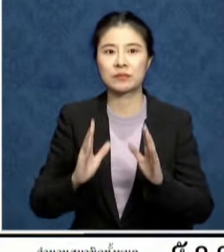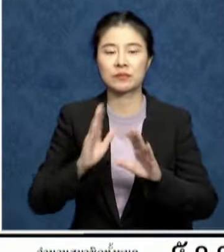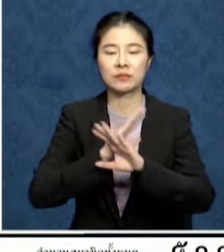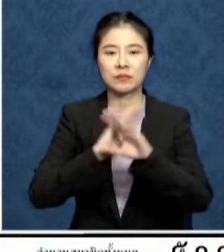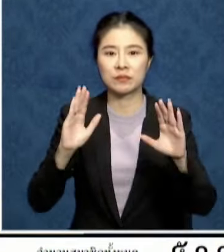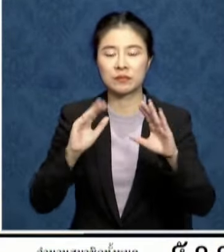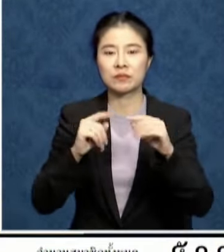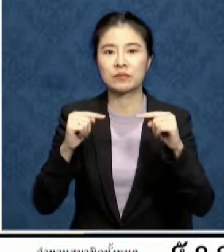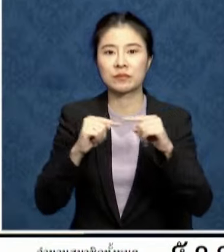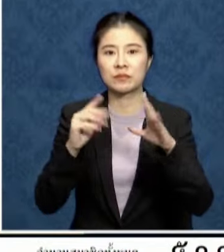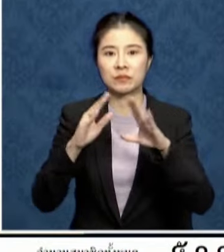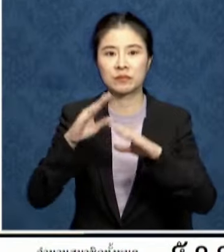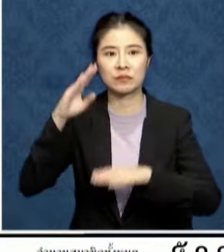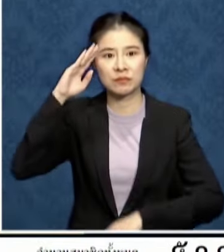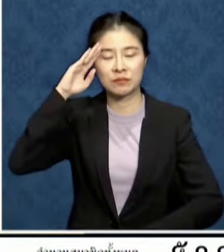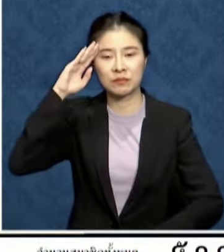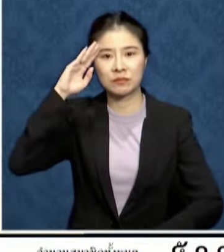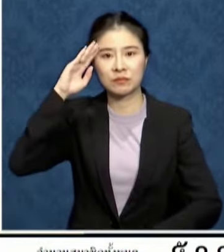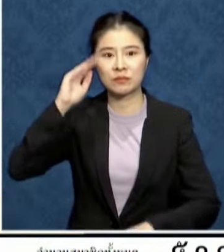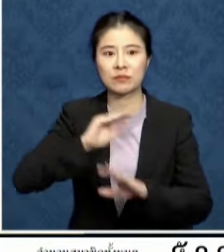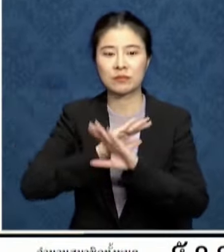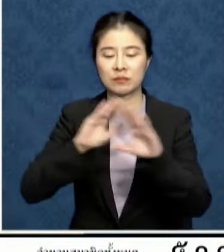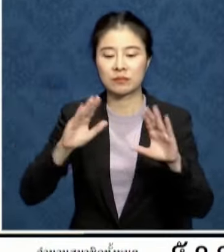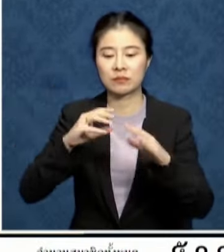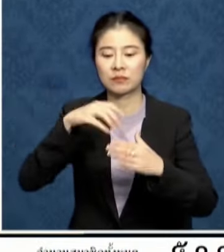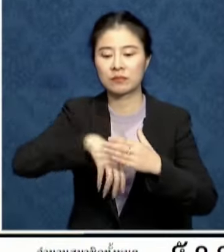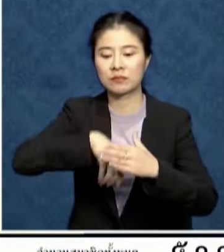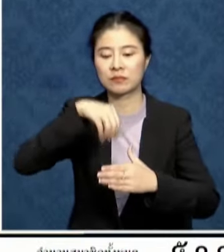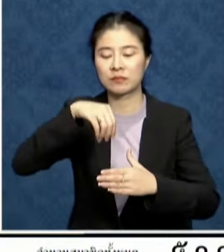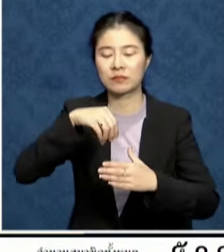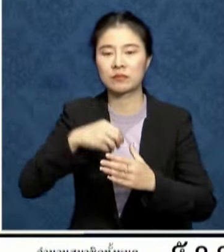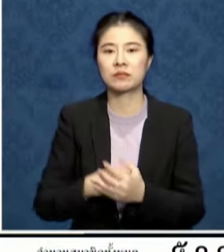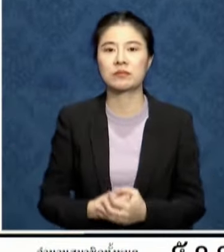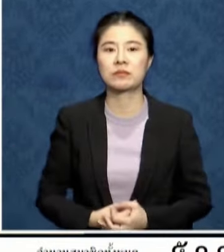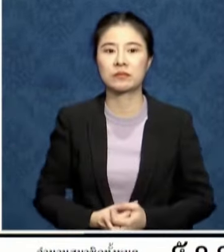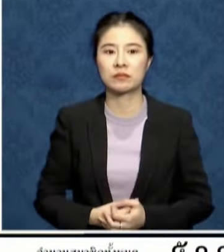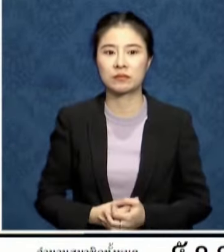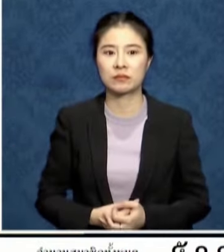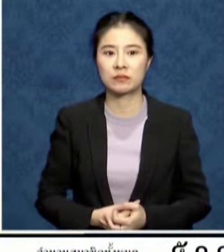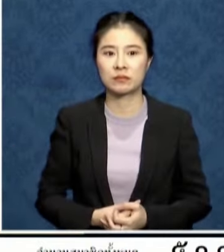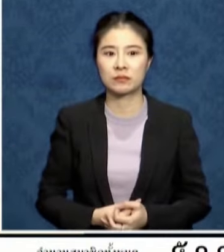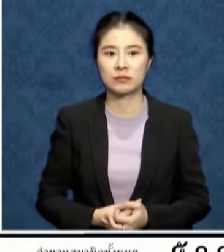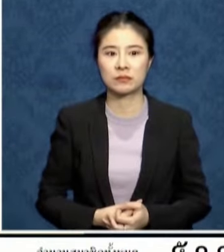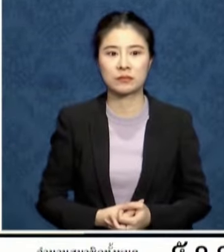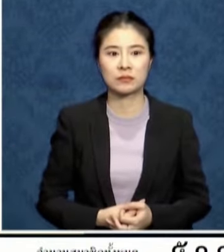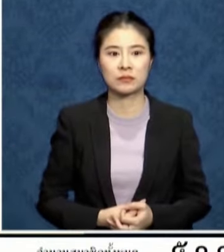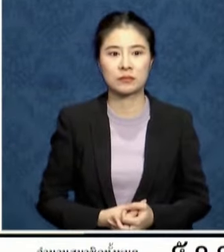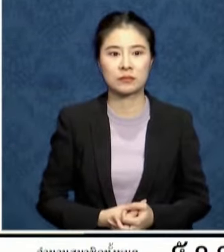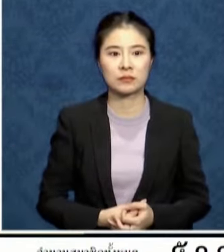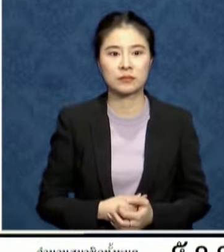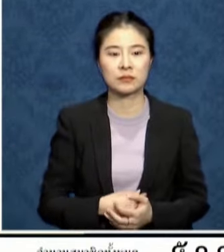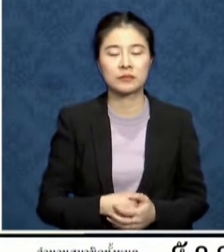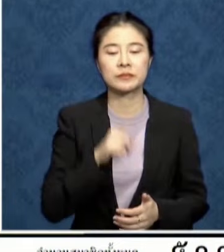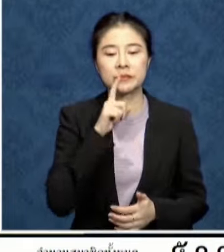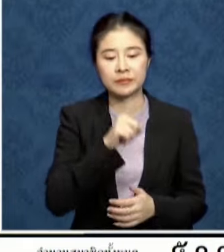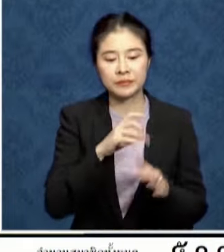ากกว่าคนที่ไม่เห็นด้วยกับการยกเลิกการเกณฑ์อาหารด้วยซ้ำดังนั้นครับไม่ว่าประเด็นที่ถูกถามจะเป็นเรื่องเกณฑ์อาหารหรือเป็นเรื่องอื่น